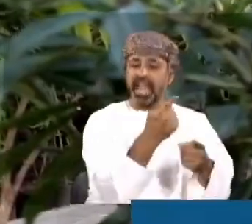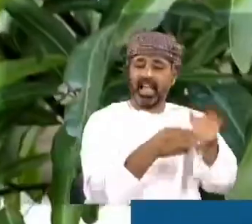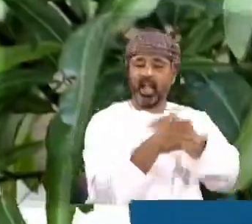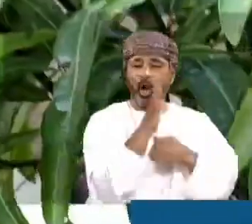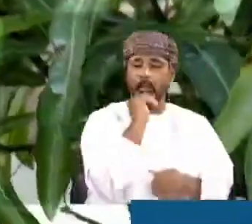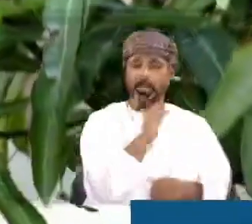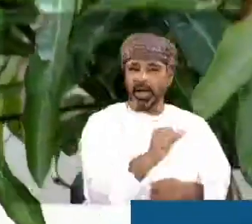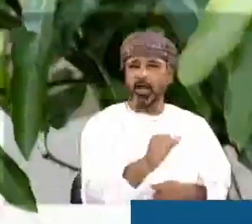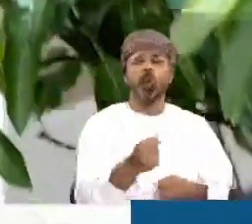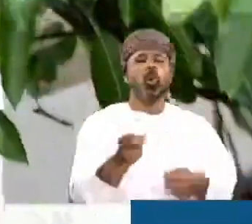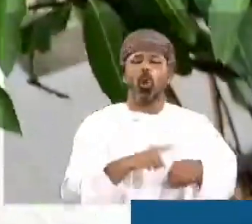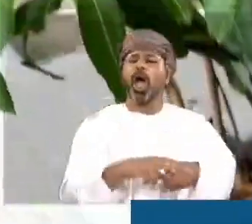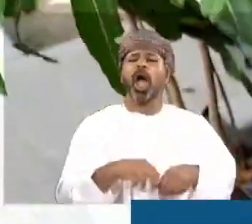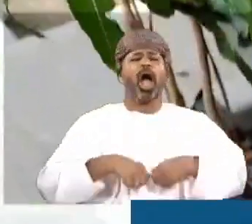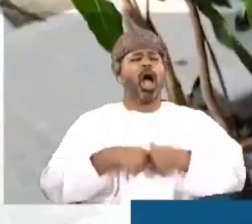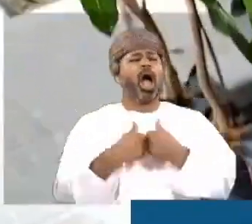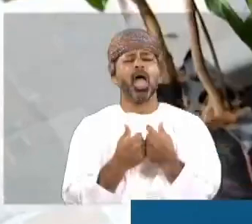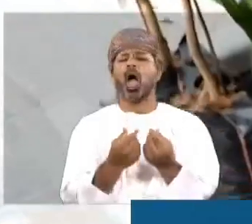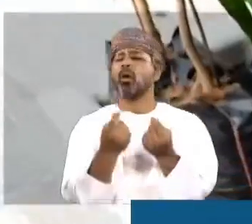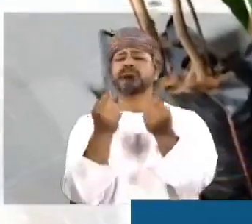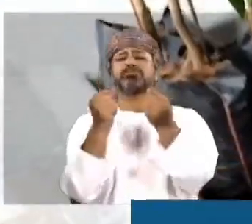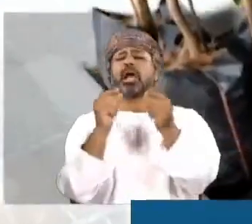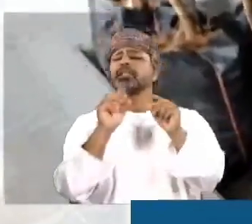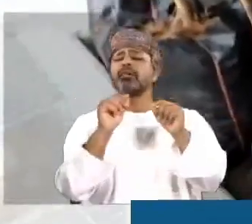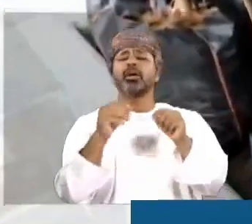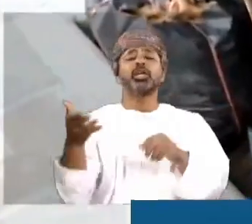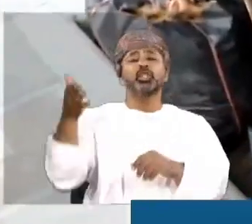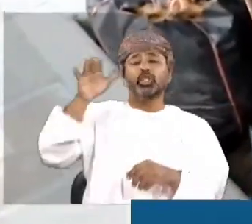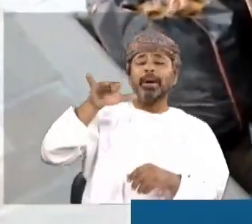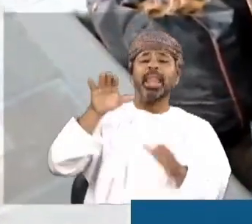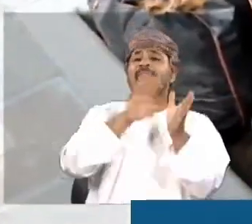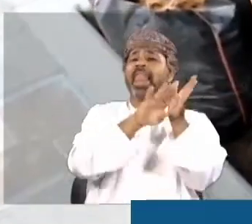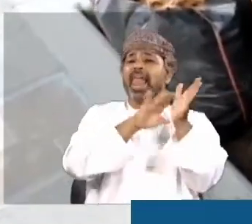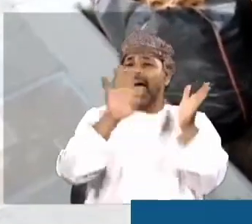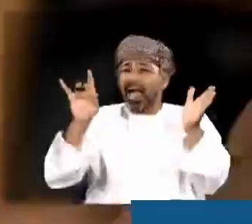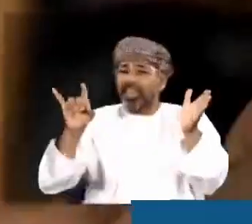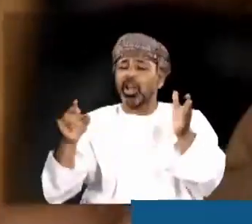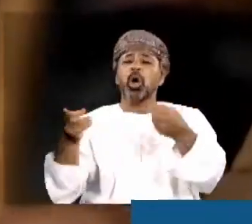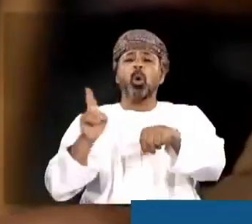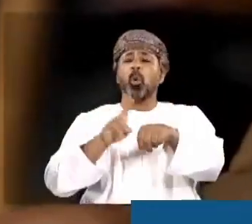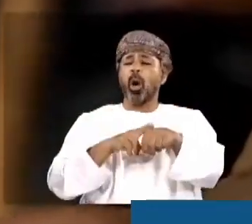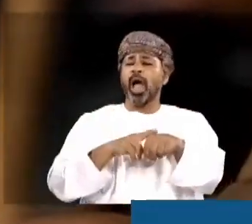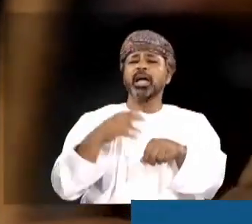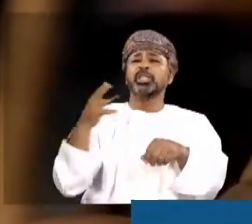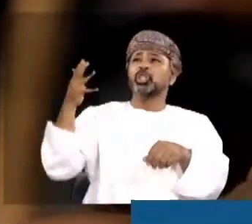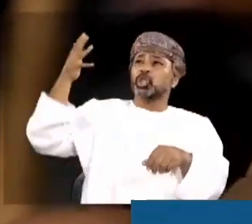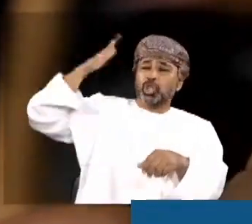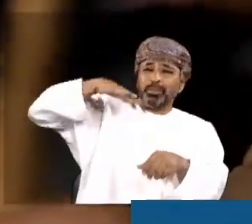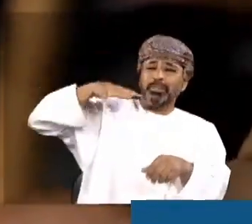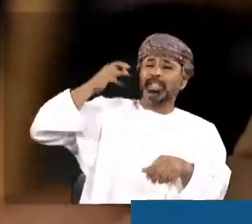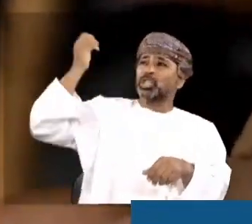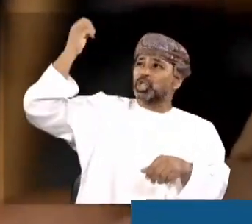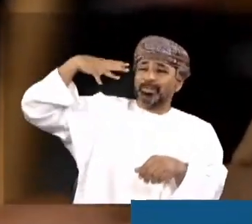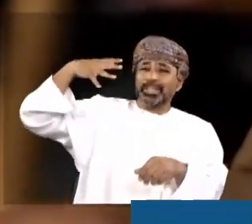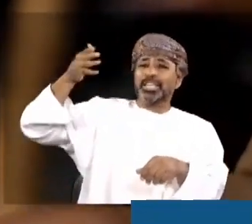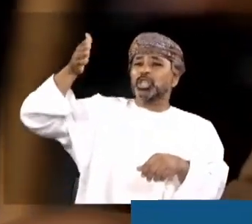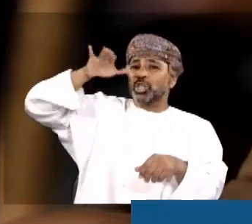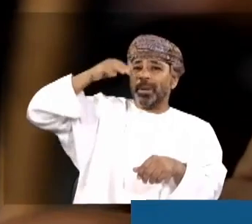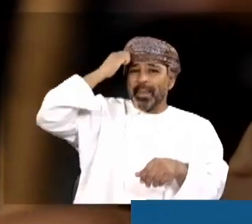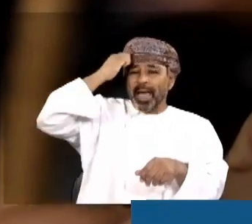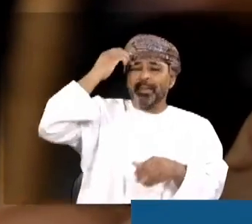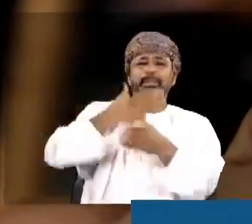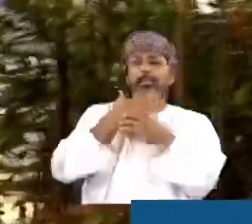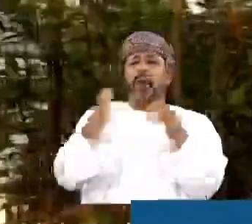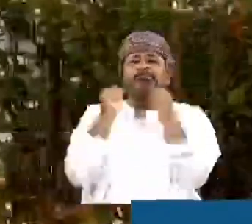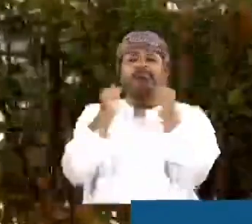السلطنة وتعايشت مع بيئة الجبل الأخضر وجبل شمس ووادي السحتن بحكم طقسها البارد والمعتدل،